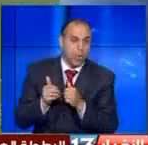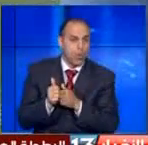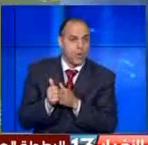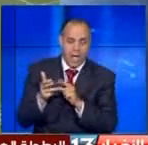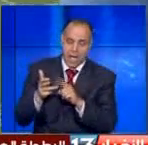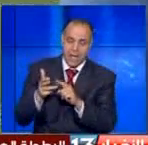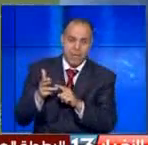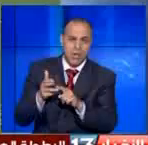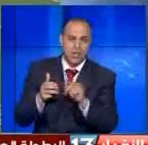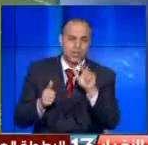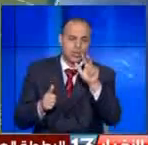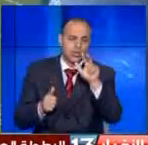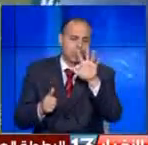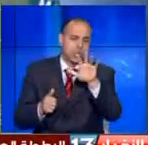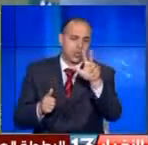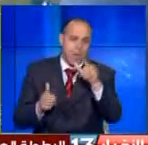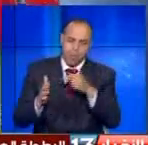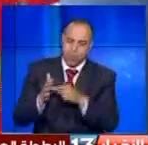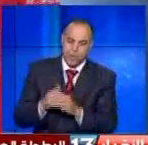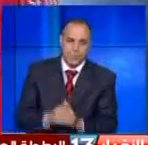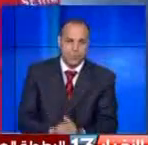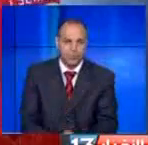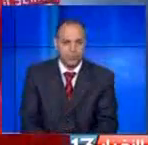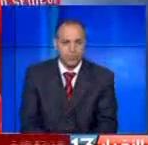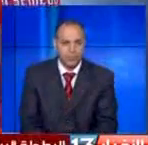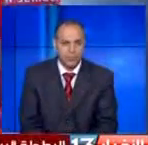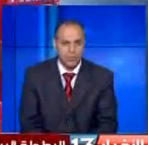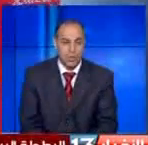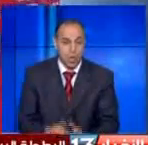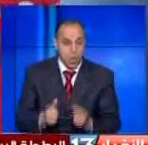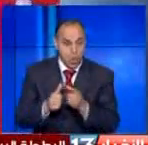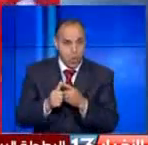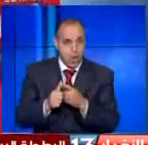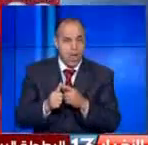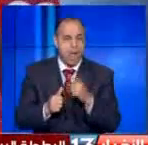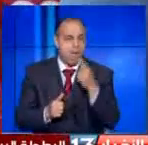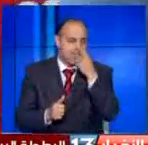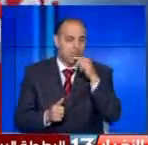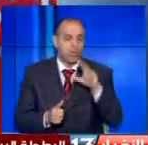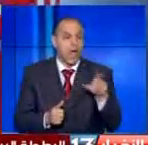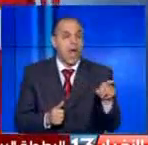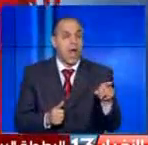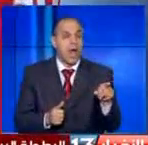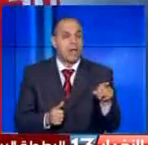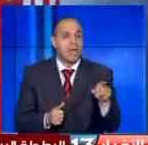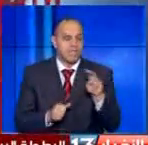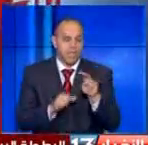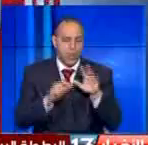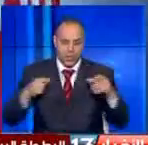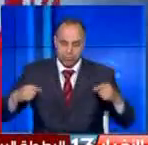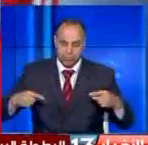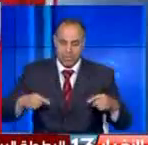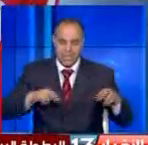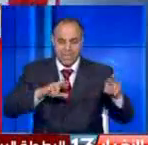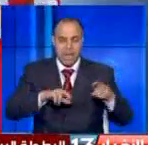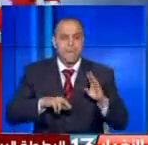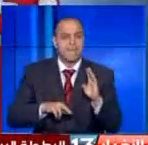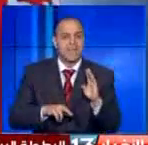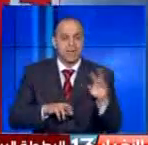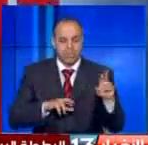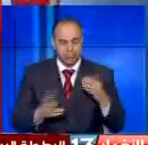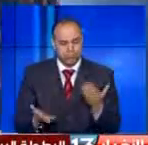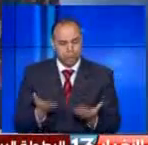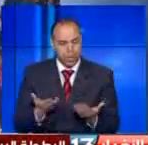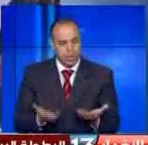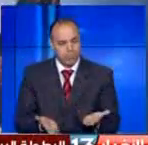ب 53 نقطة. وإلى الدرجة الأولى البرتغالية في جولتها الثامنة والعشرين، حيث استعاد بنفيكا